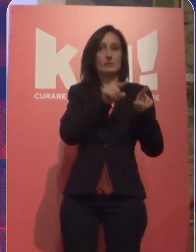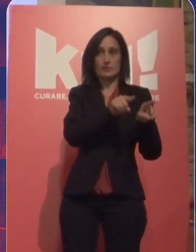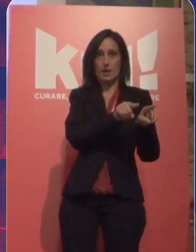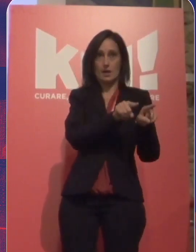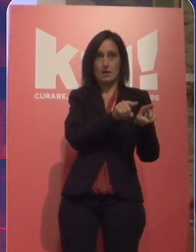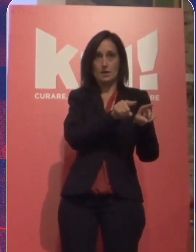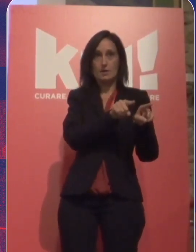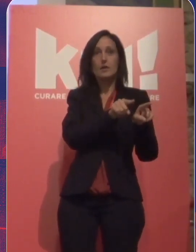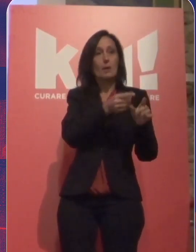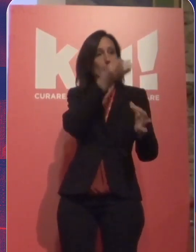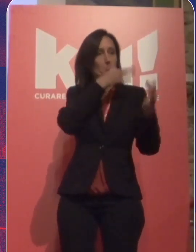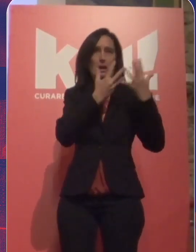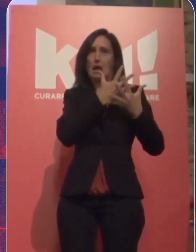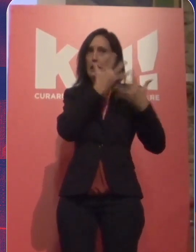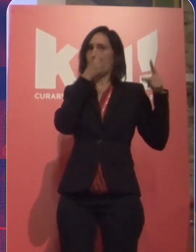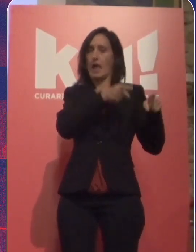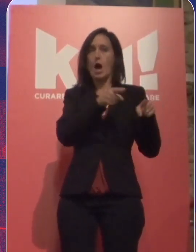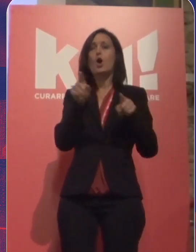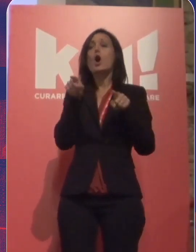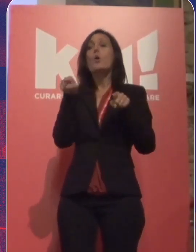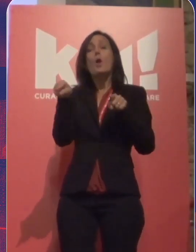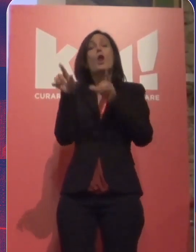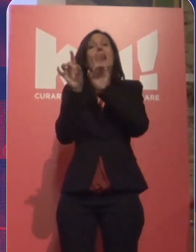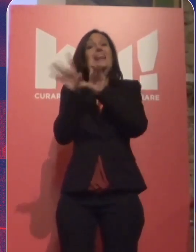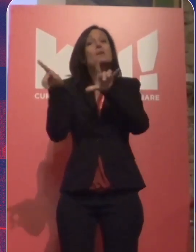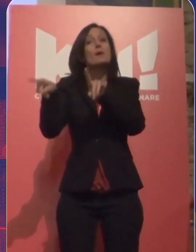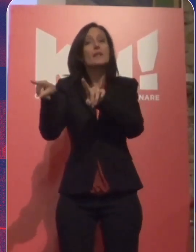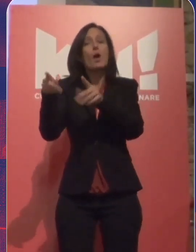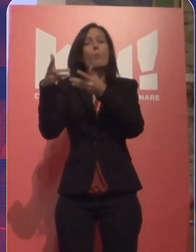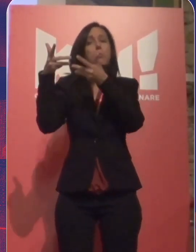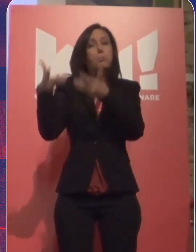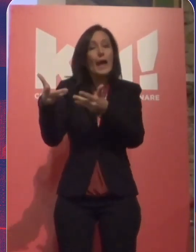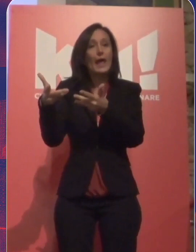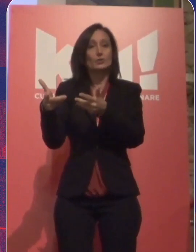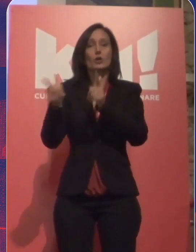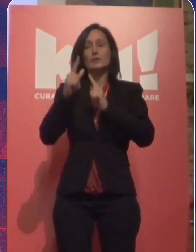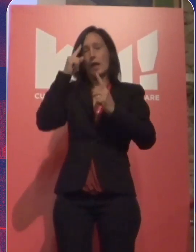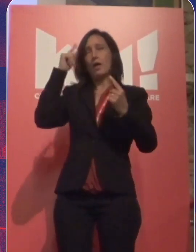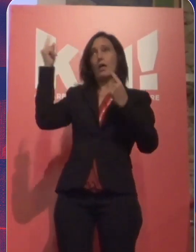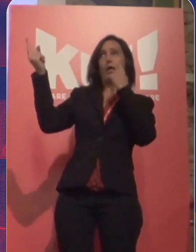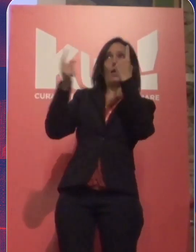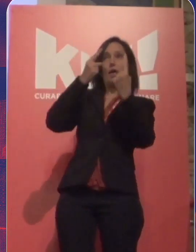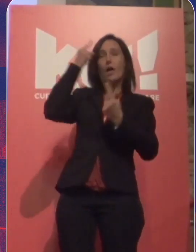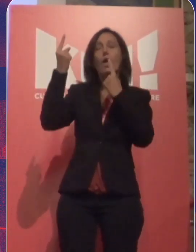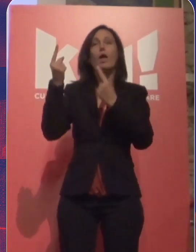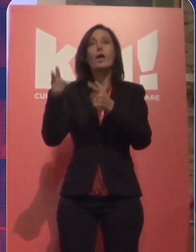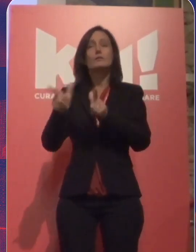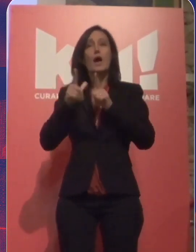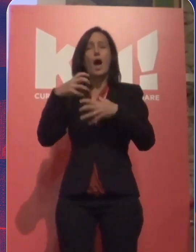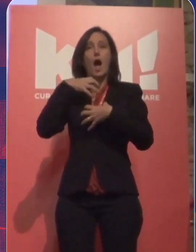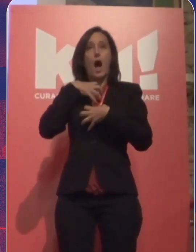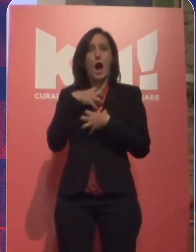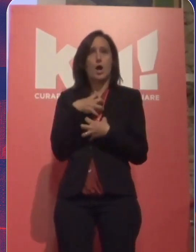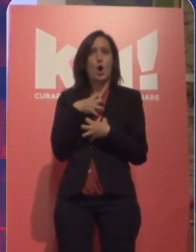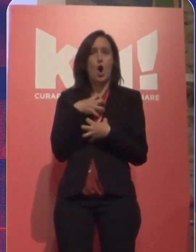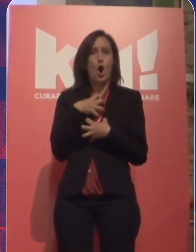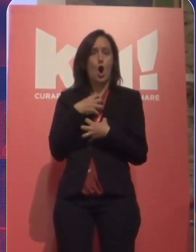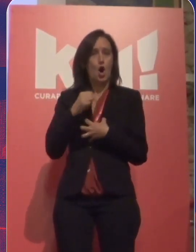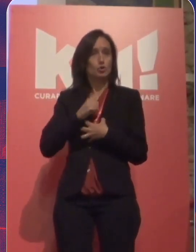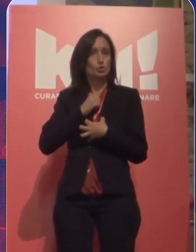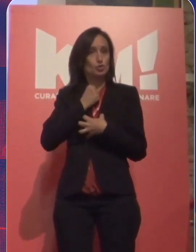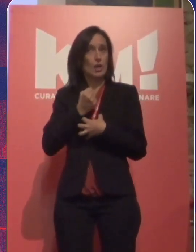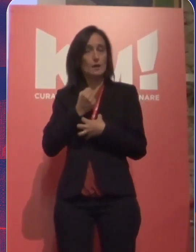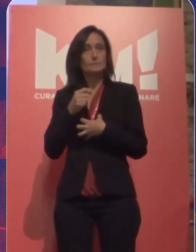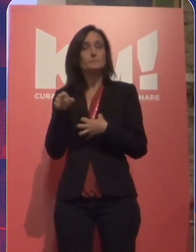peso è una vertigine è il luogo d'angoscia e dunque l'umano non l'umano